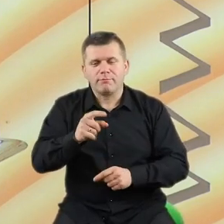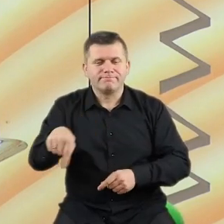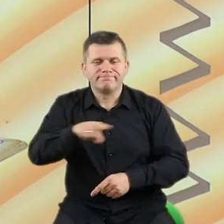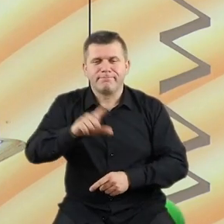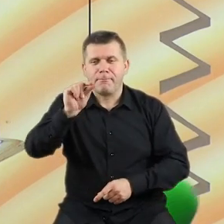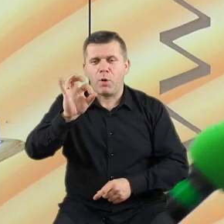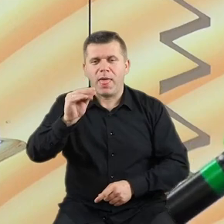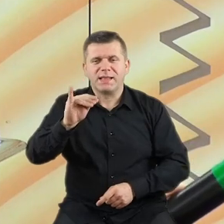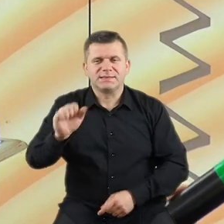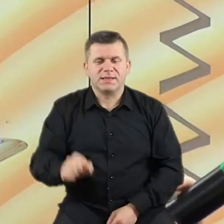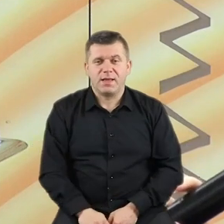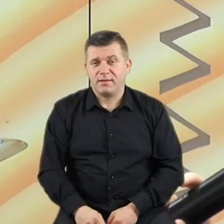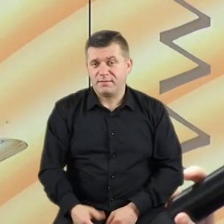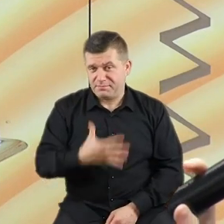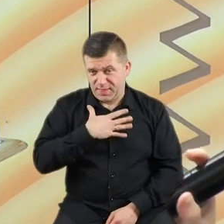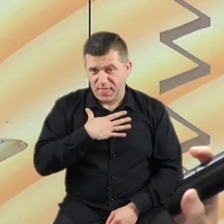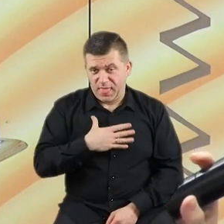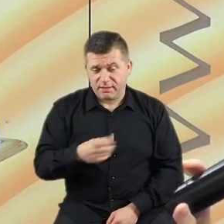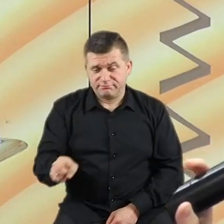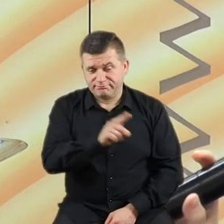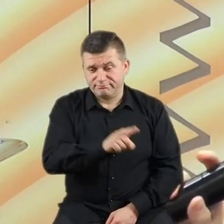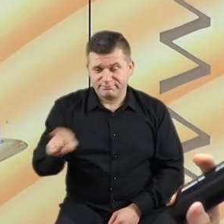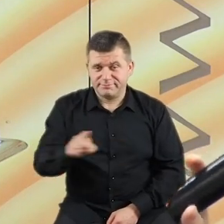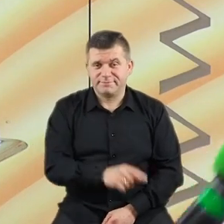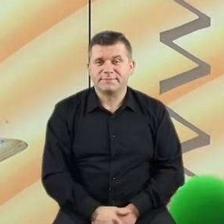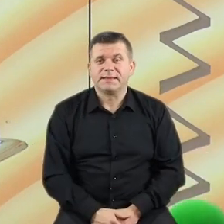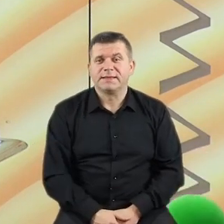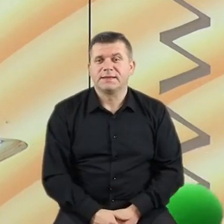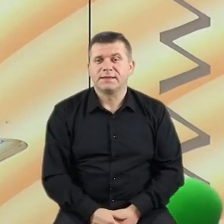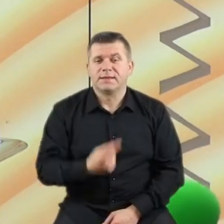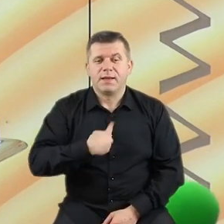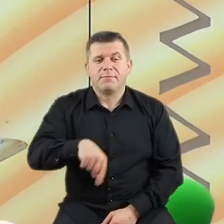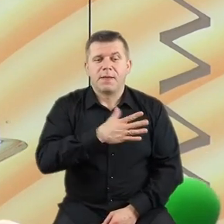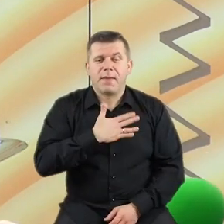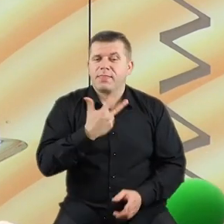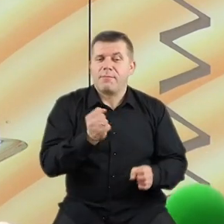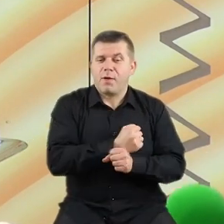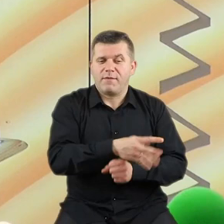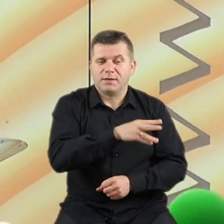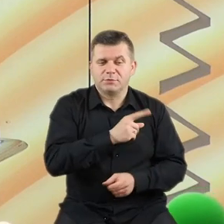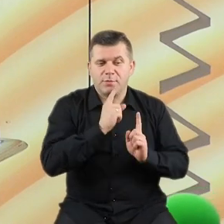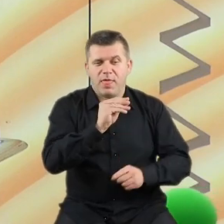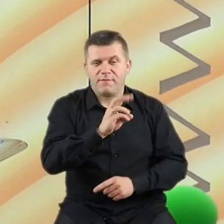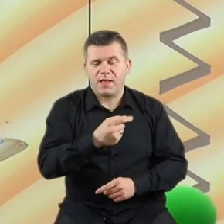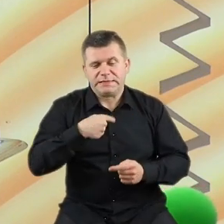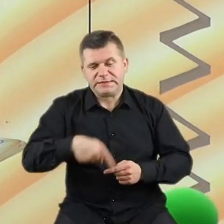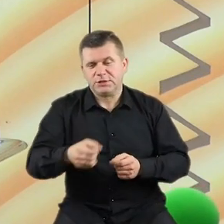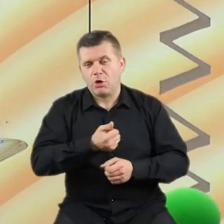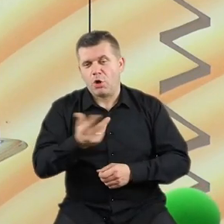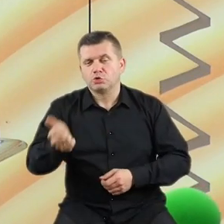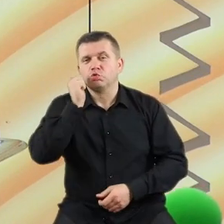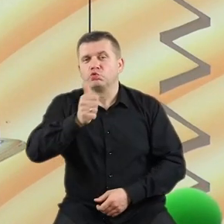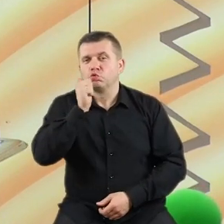poezji. Więc znaczy psie, bo psie rozmowy są o poezji, a my mamy niepoważne rozmowy z Ewką. Najbliższy odcinek